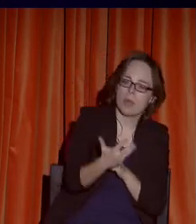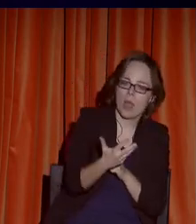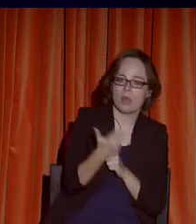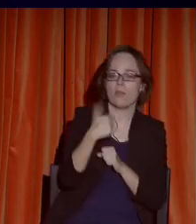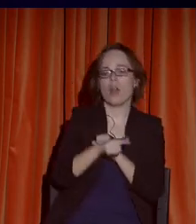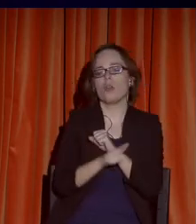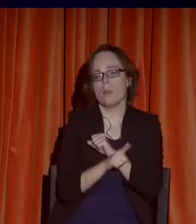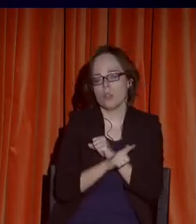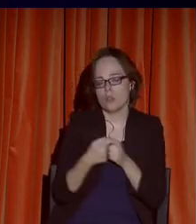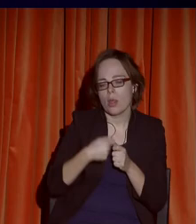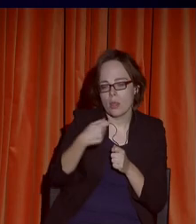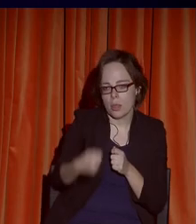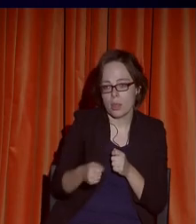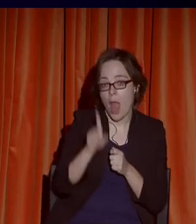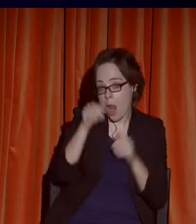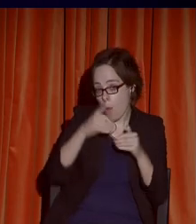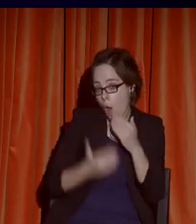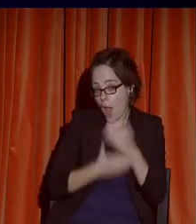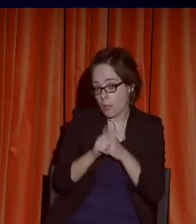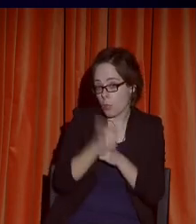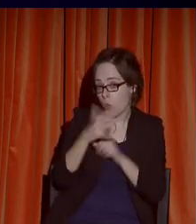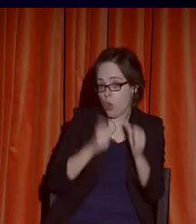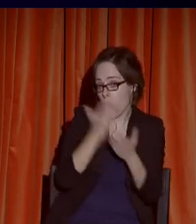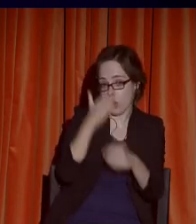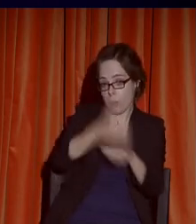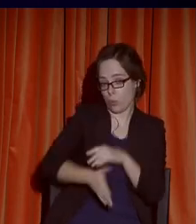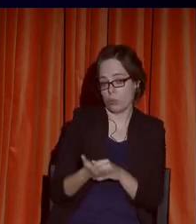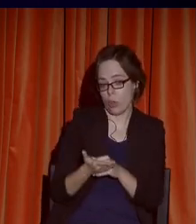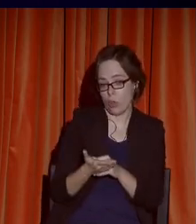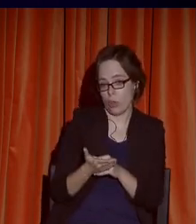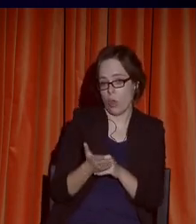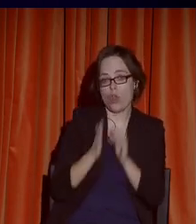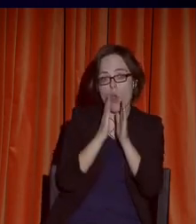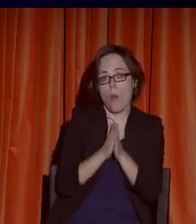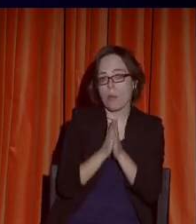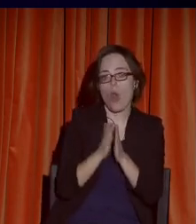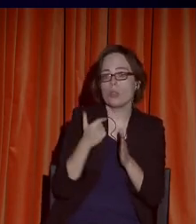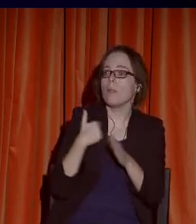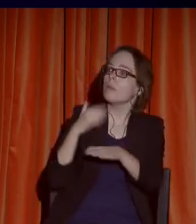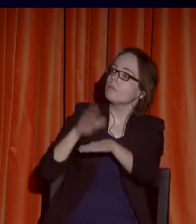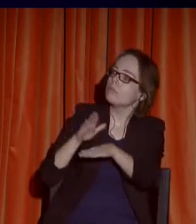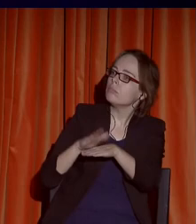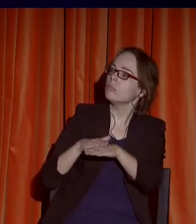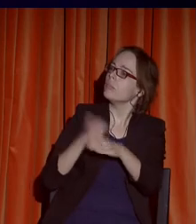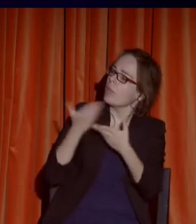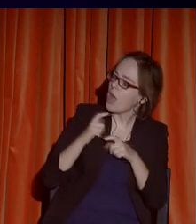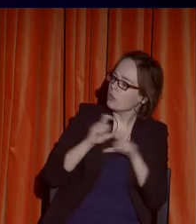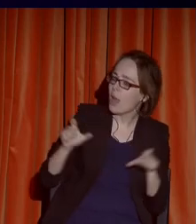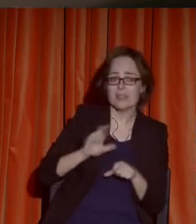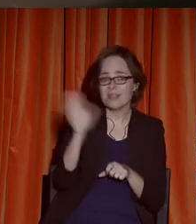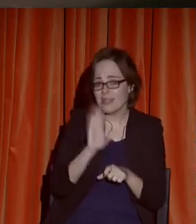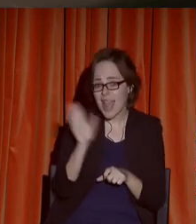czy 70, ale wtedy może być za późno. Więc nie prośmy o czas, bo czasu nie ma. Realnie działajmy. Tego czasu już nie